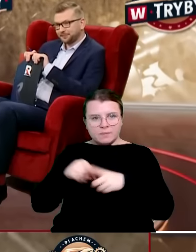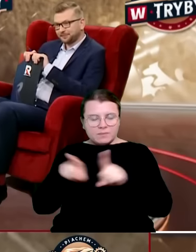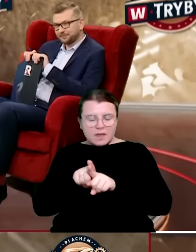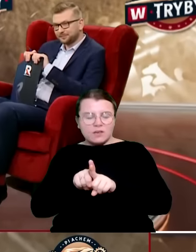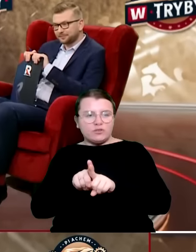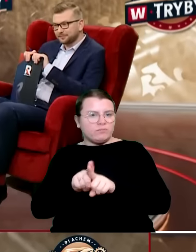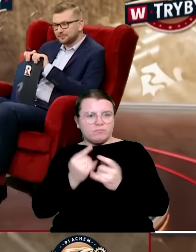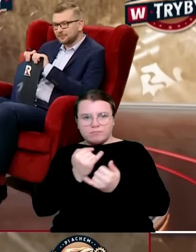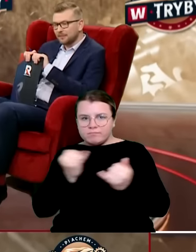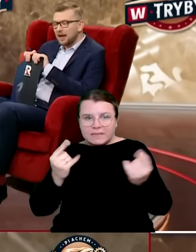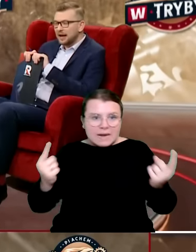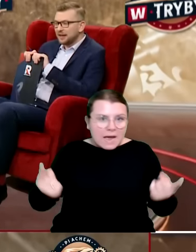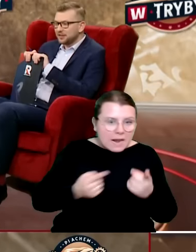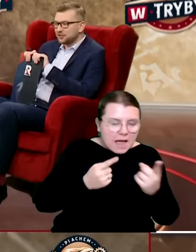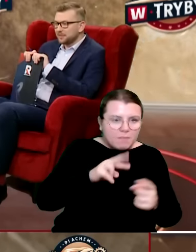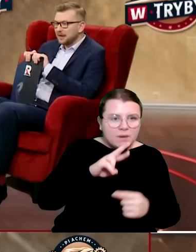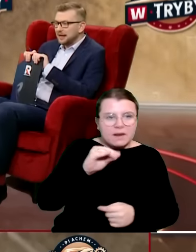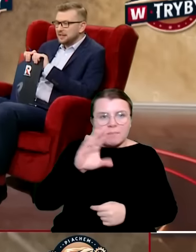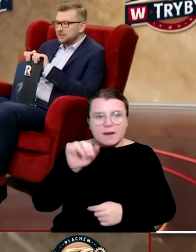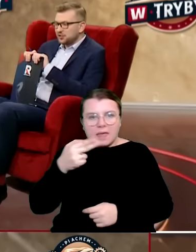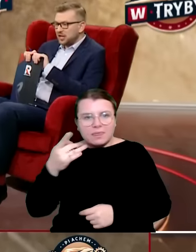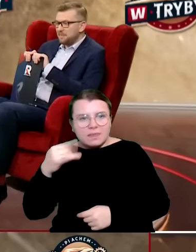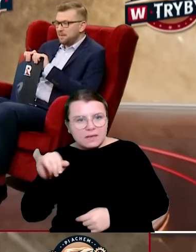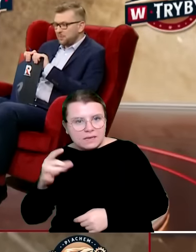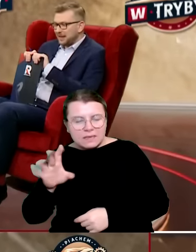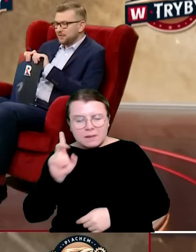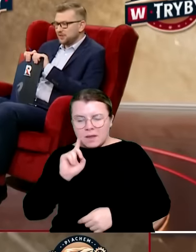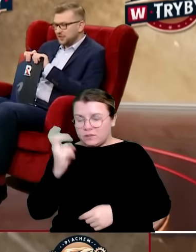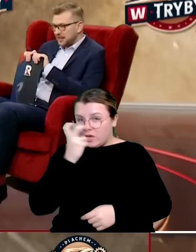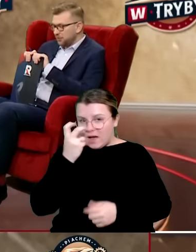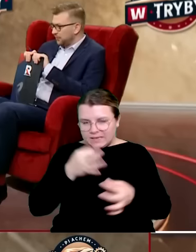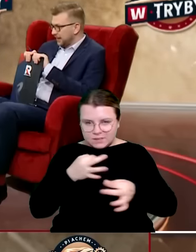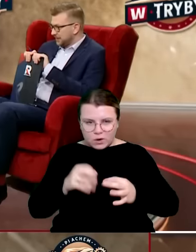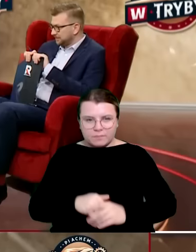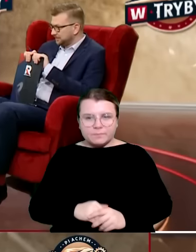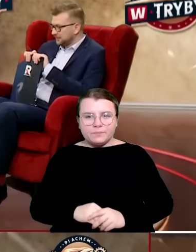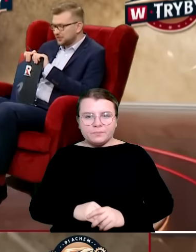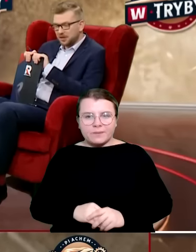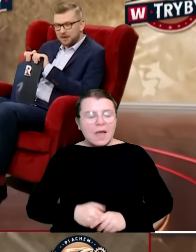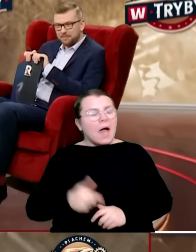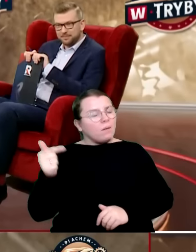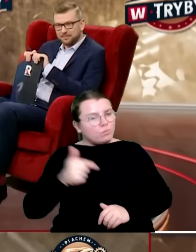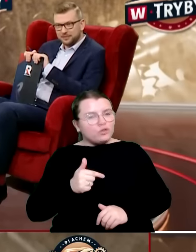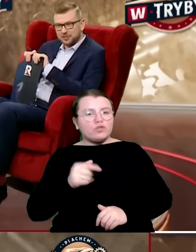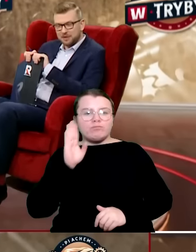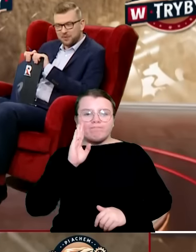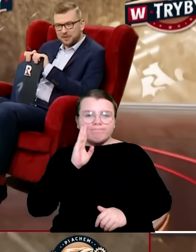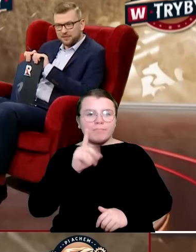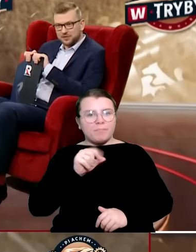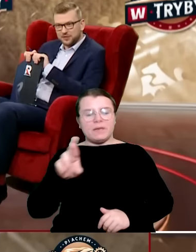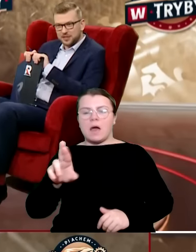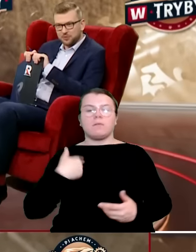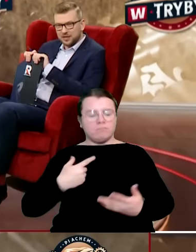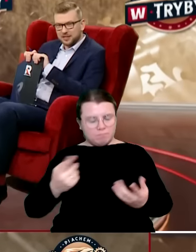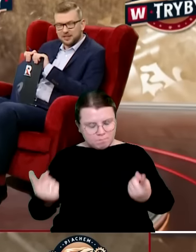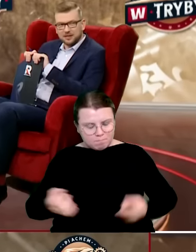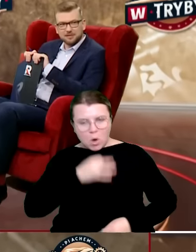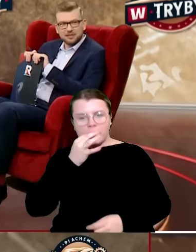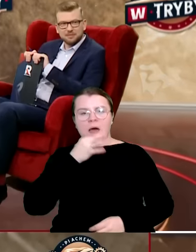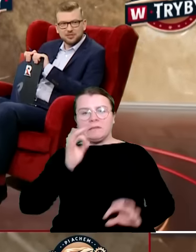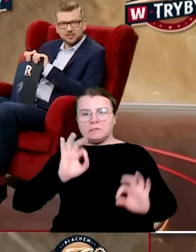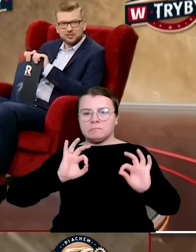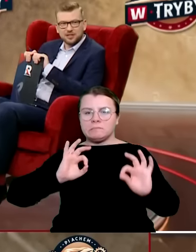lecą. Ale ciekawa, wiesz, to historia. Tak? Trzeba poprawić podmiot wizerunek. Likwidacji. Trzeba poprawić wizerunek